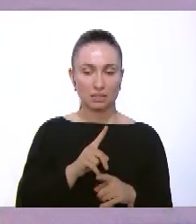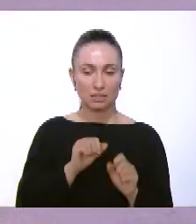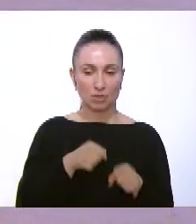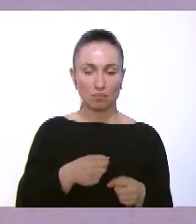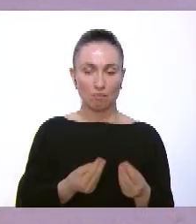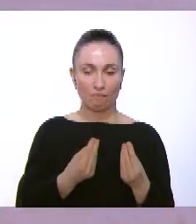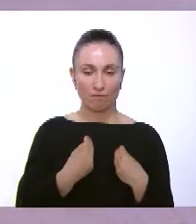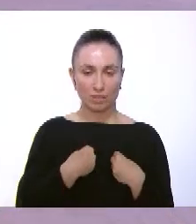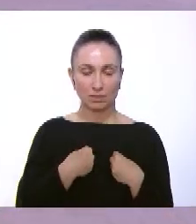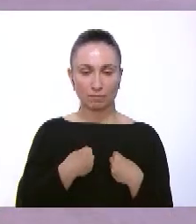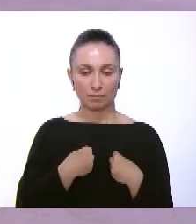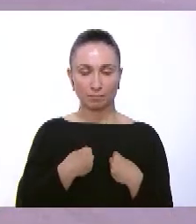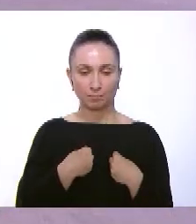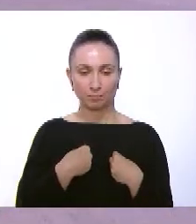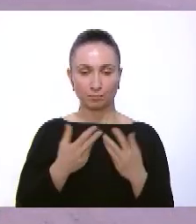საშუალებას იძლევა